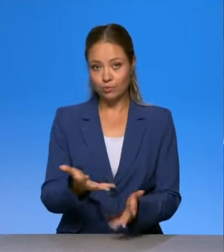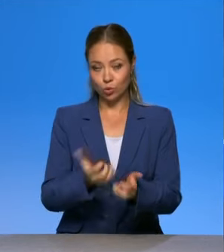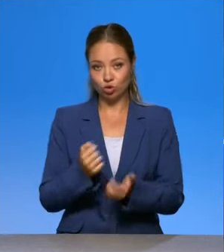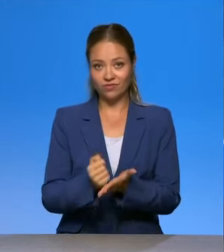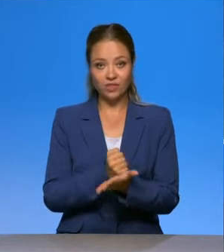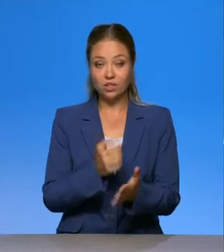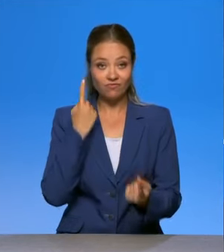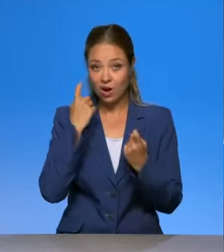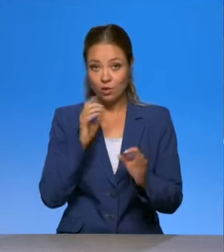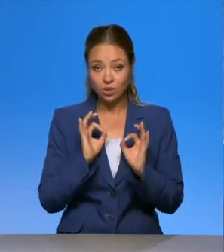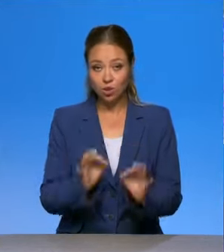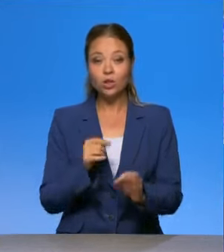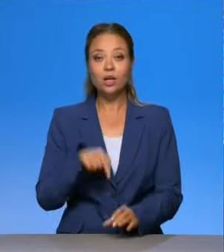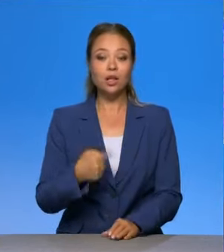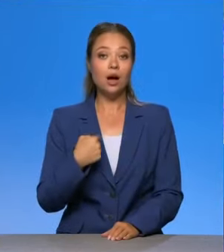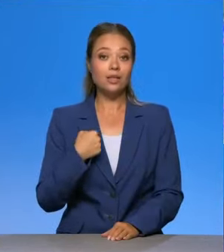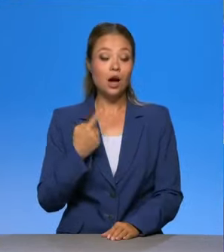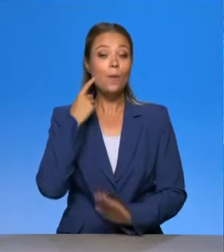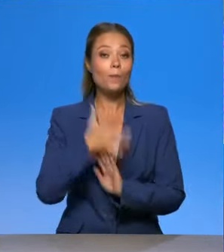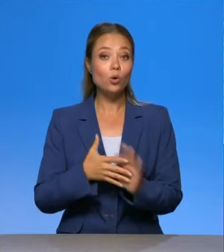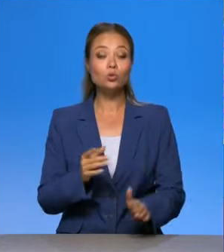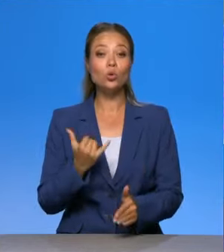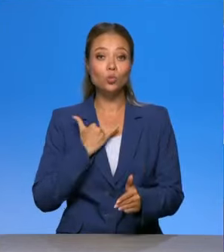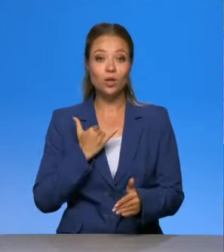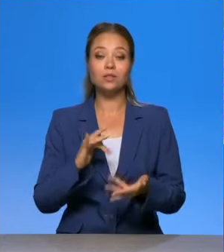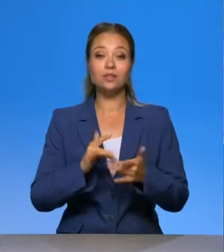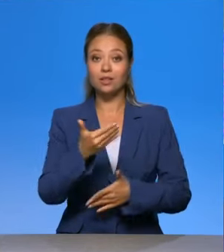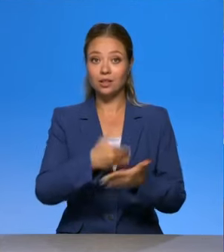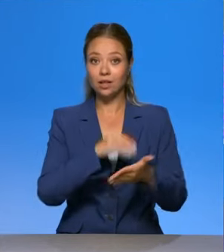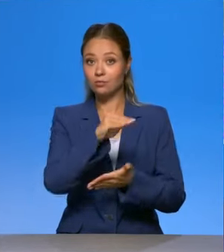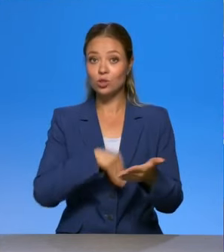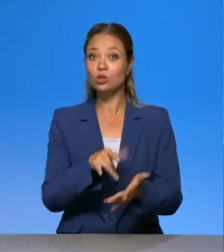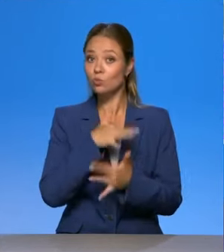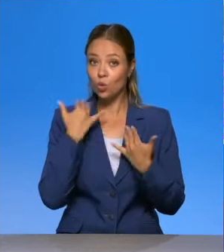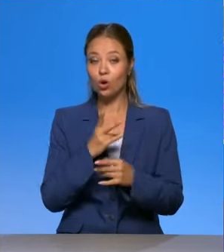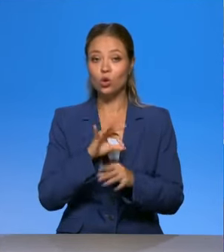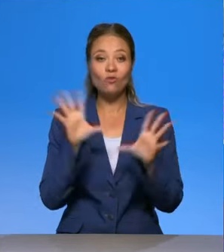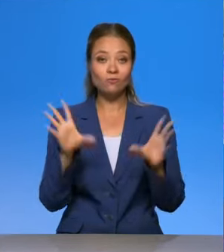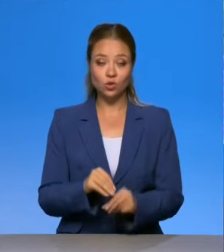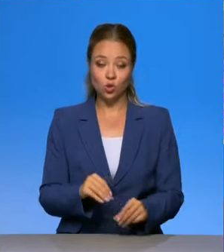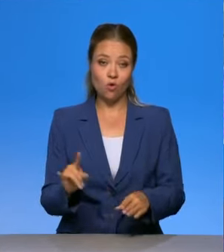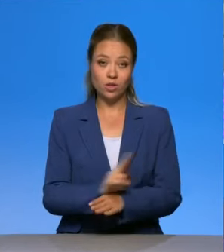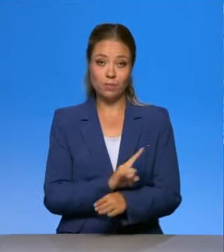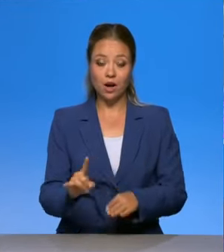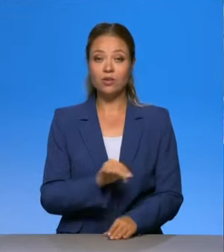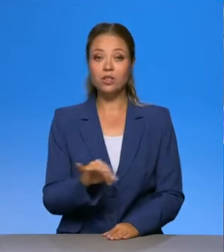информации. Ну, тогда я понял, кстати, что интернет-то у нас пишет много, но все неправда. И в